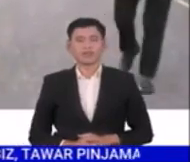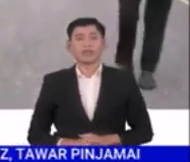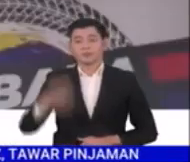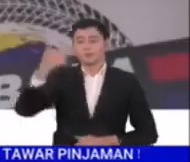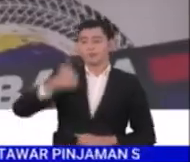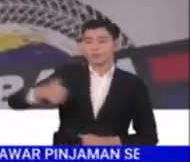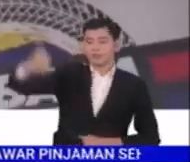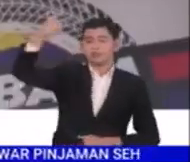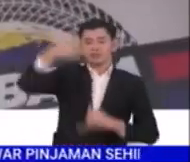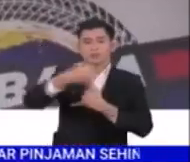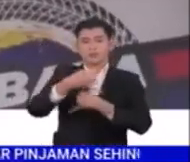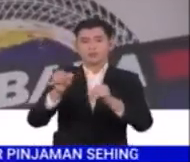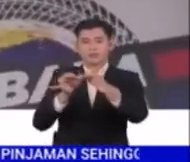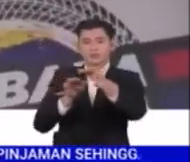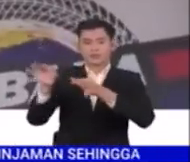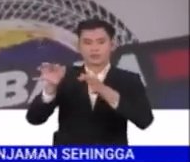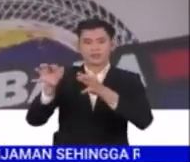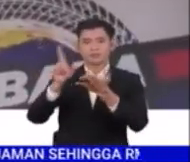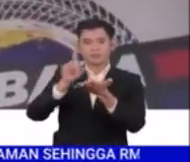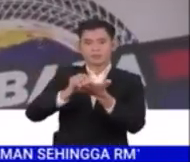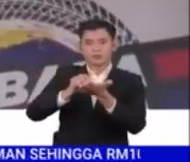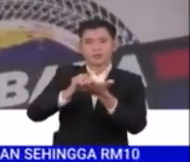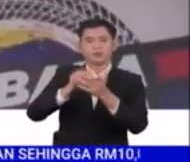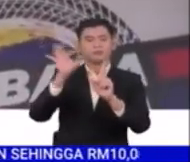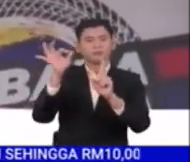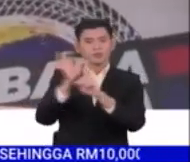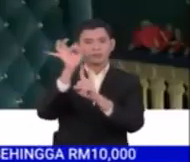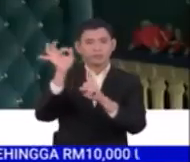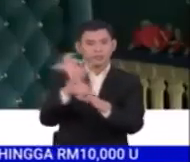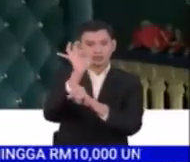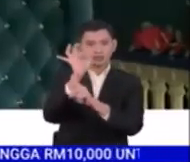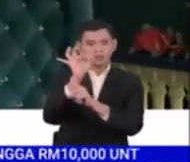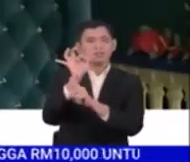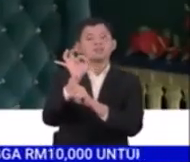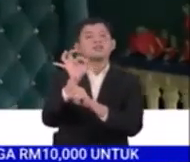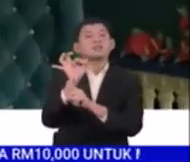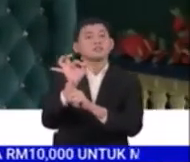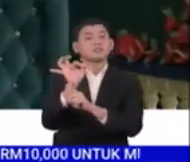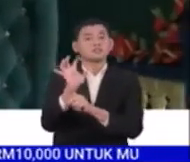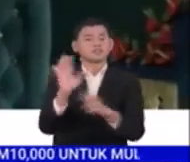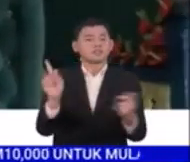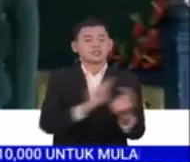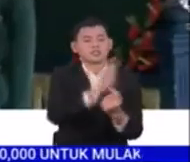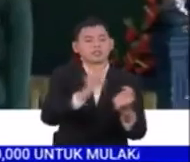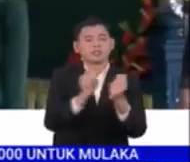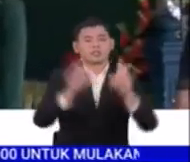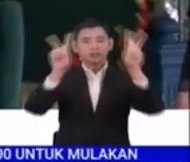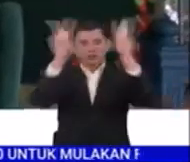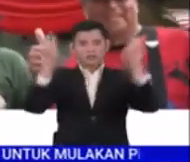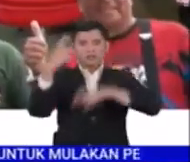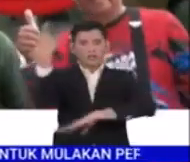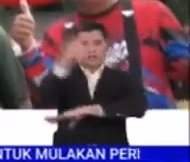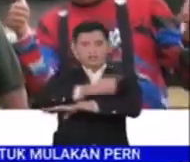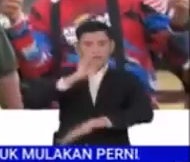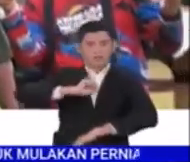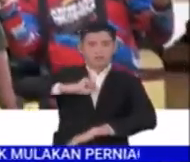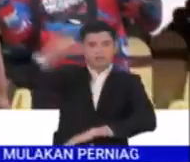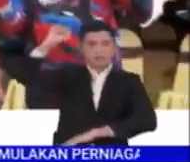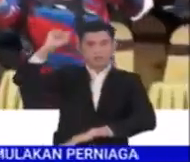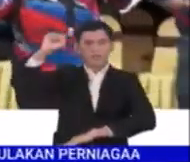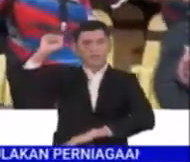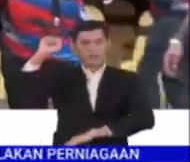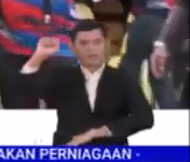Hai pengaruh jabatan penerangan Pulau Pinang dokter Hadi faster berkata ilmu tersebut selari dengan tema hari kebangsaan pada kali ini